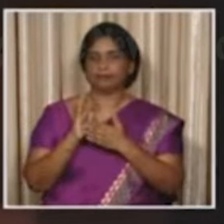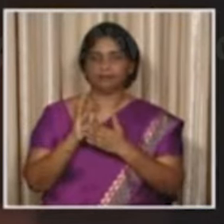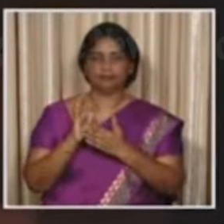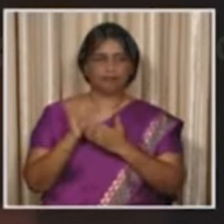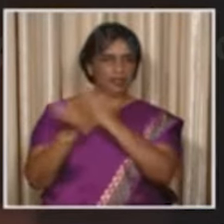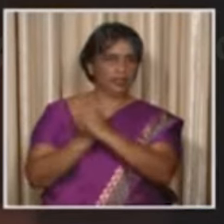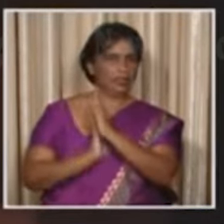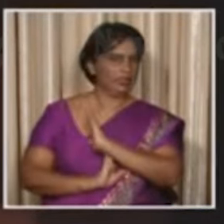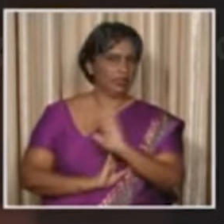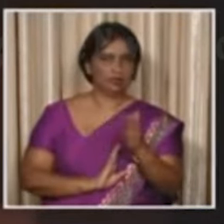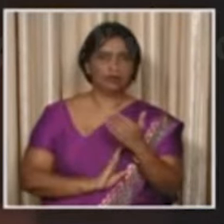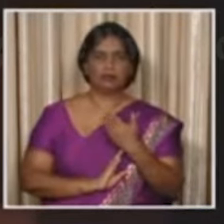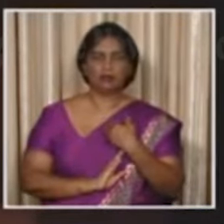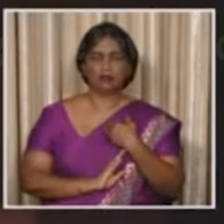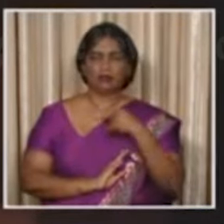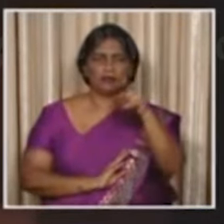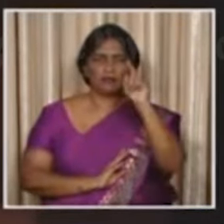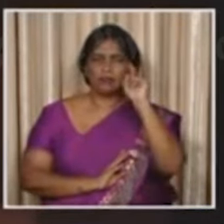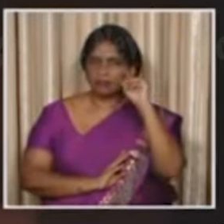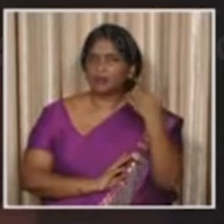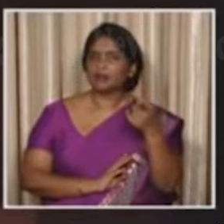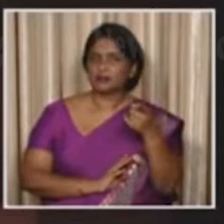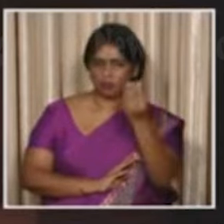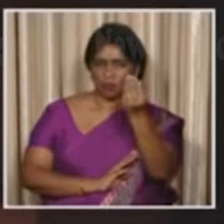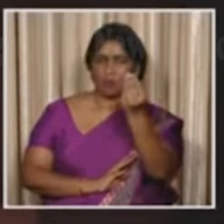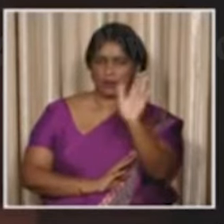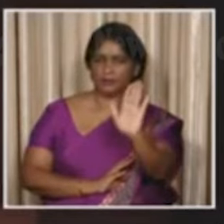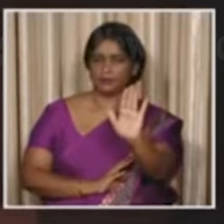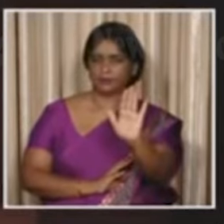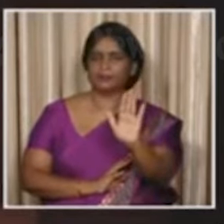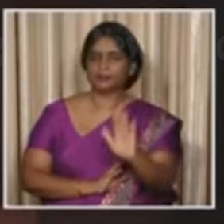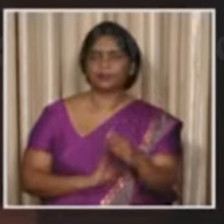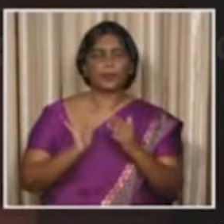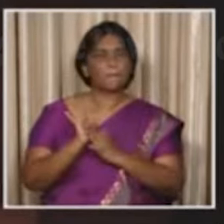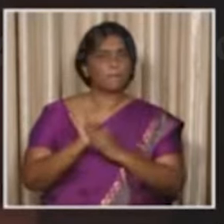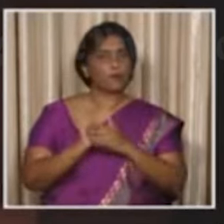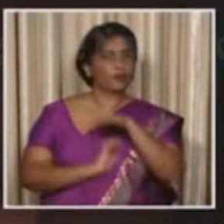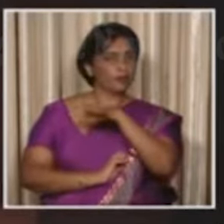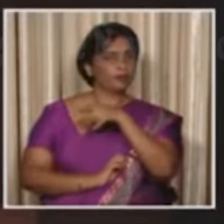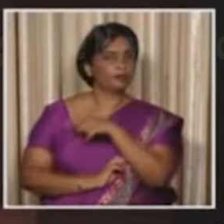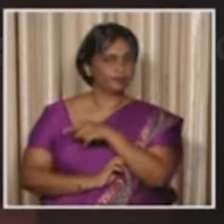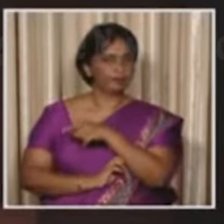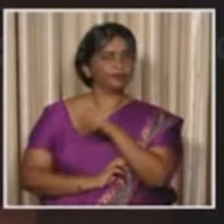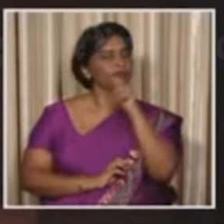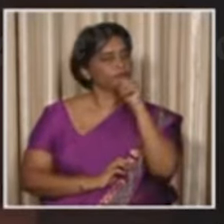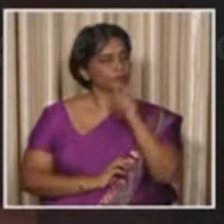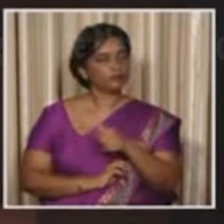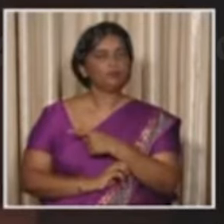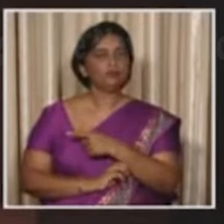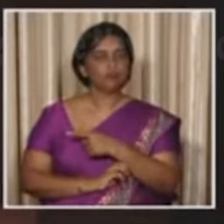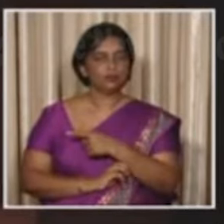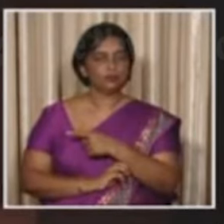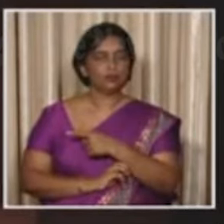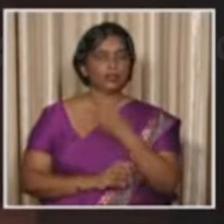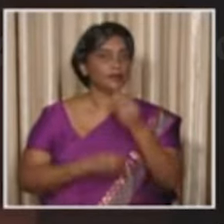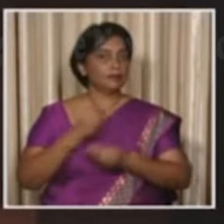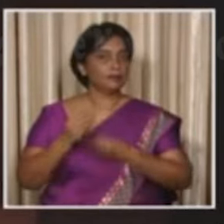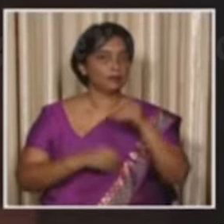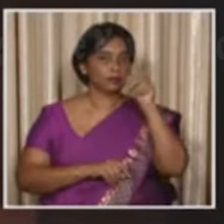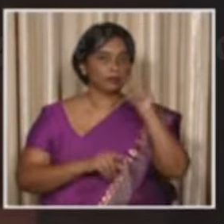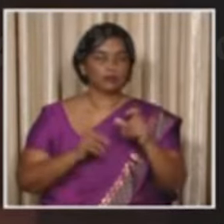නැහැ. මම දන්නේ ඔබතුමා දන්නේ නැතුව ඇති පොඩක් අහගන්න. මිනුවන්ගොඩ ප්‍රදේශයේ ඇත්තටම ව්‍යාපාරිකයෝ